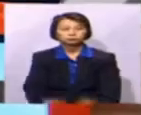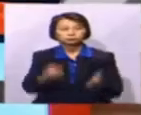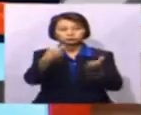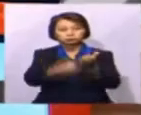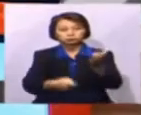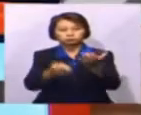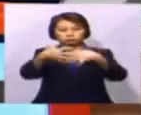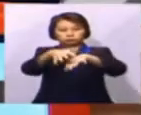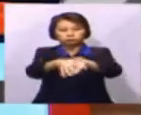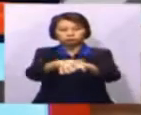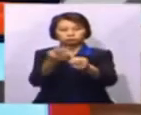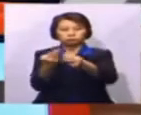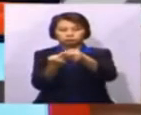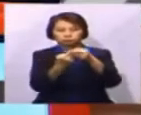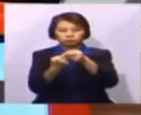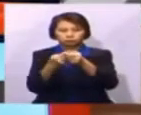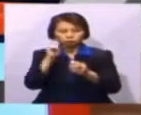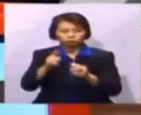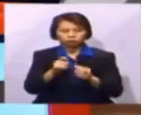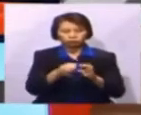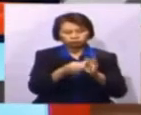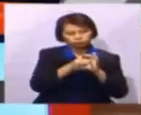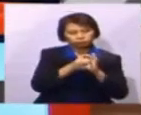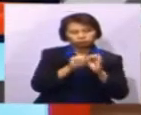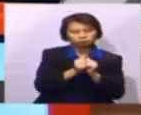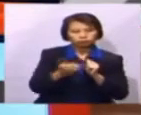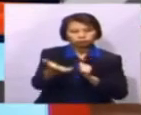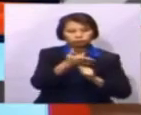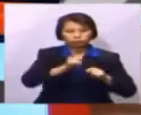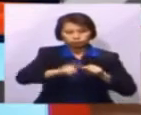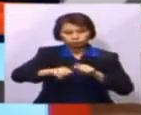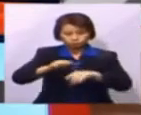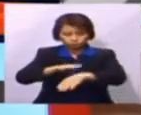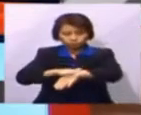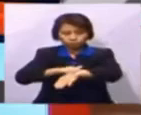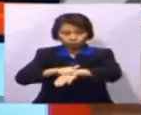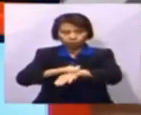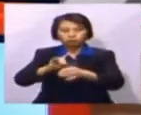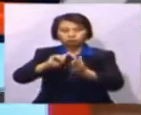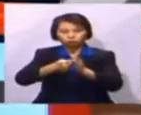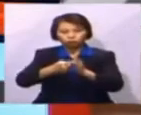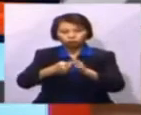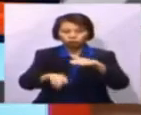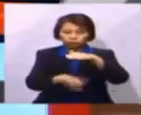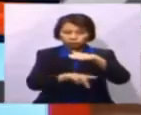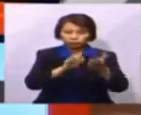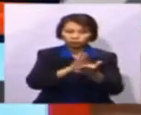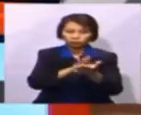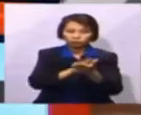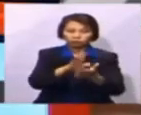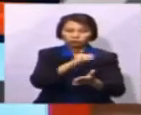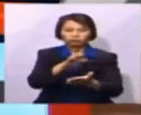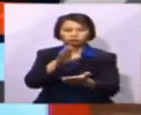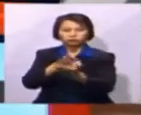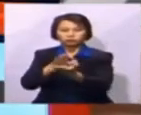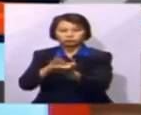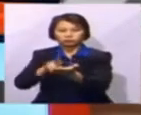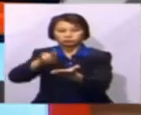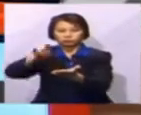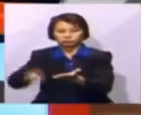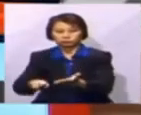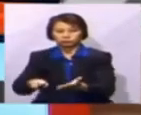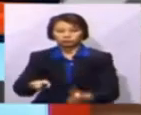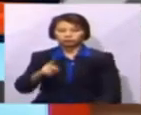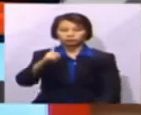Nilai integrasi perpaduan harus dipupuk dalam kalangan pelbagai etnik bermula dari prasekolah dan sekolah rendah. Timbalan